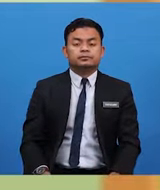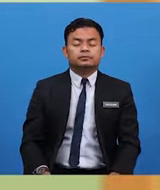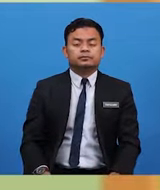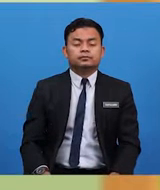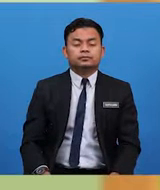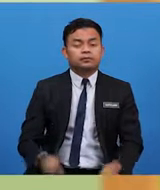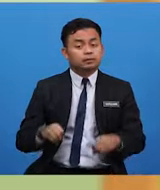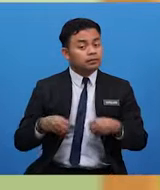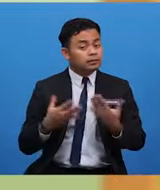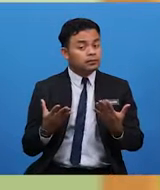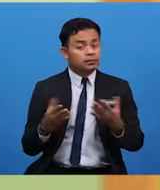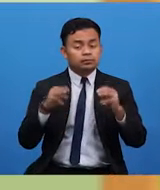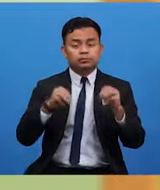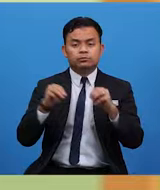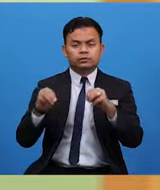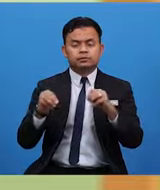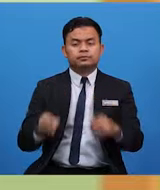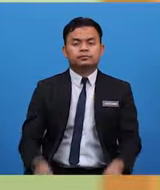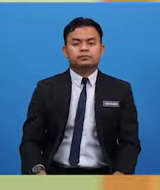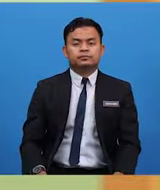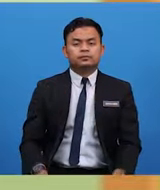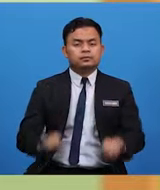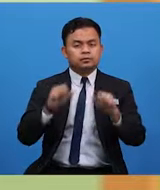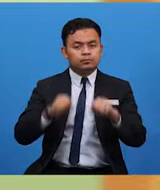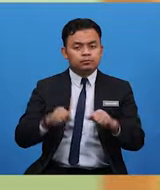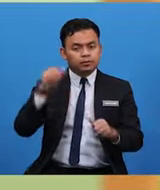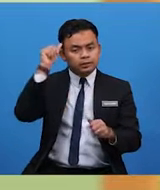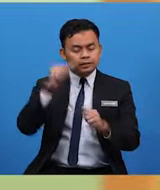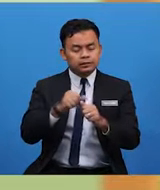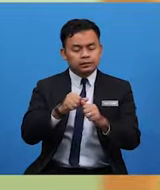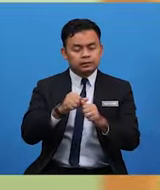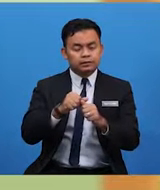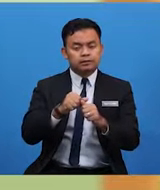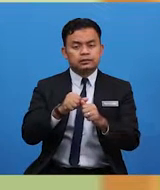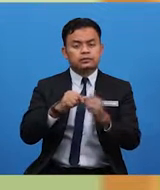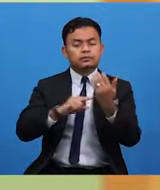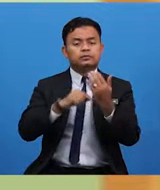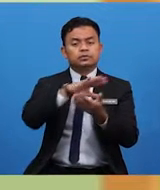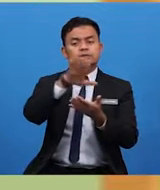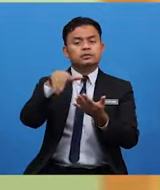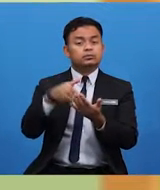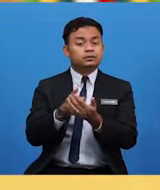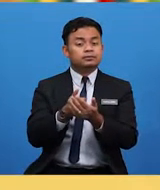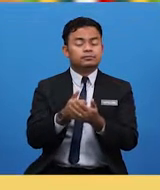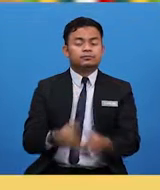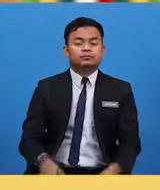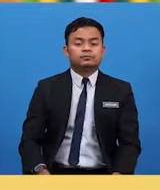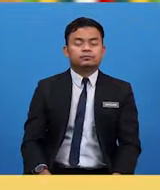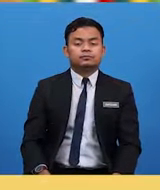Bagaimana mode-mode boleh ingat semulus semua pengenalan pecahan yang kita bincangkan tadi